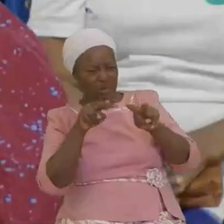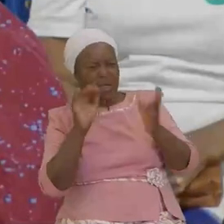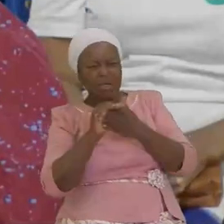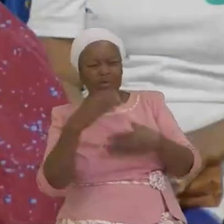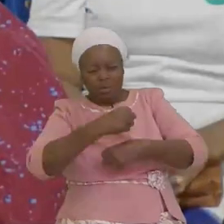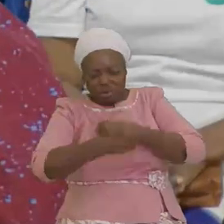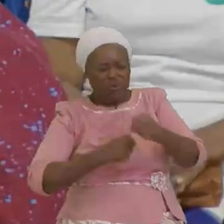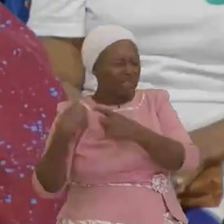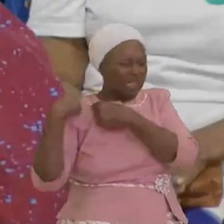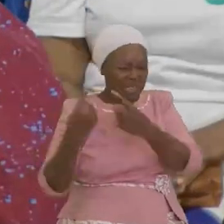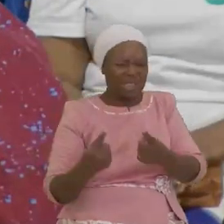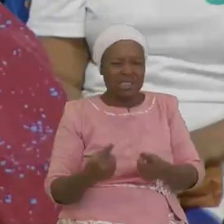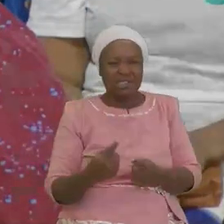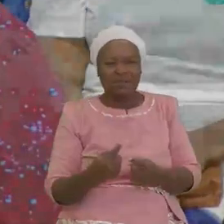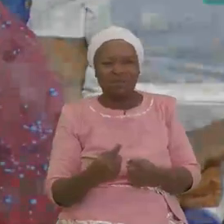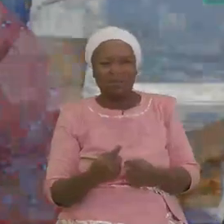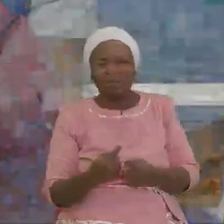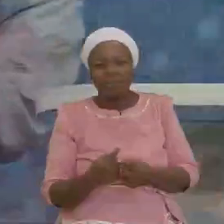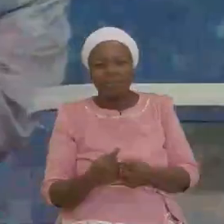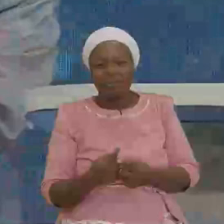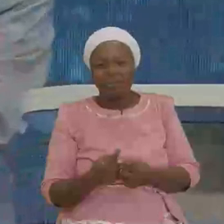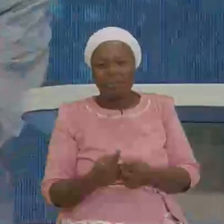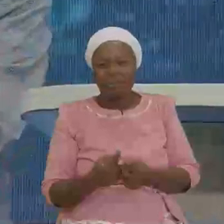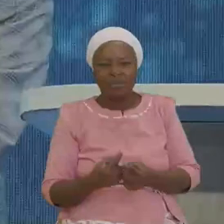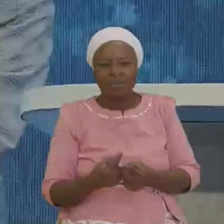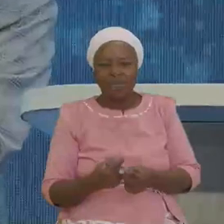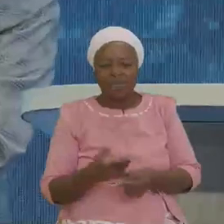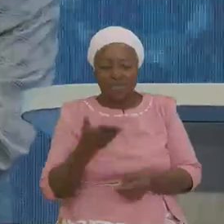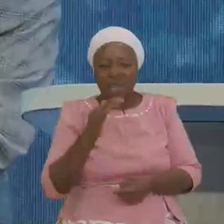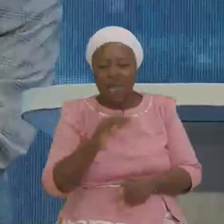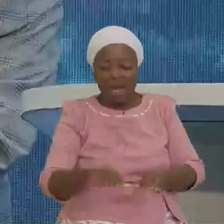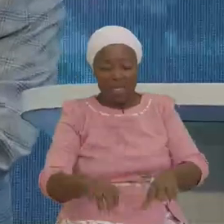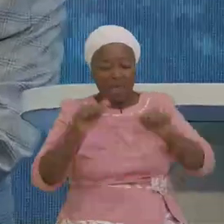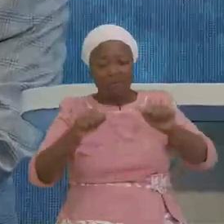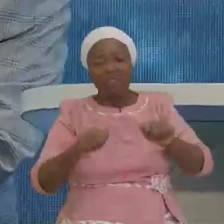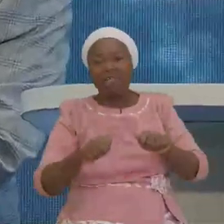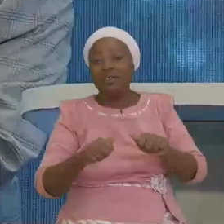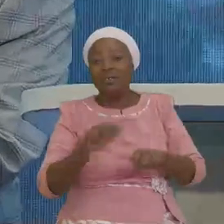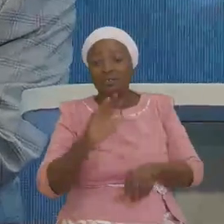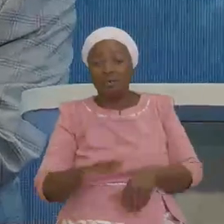père. Mais il te voit souffrir par-ci, par-là.